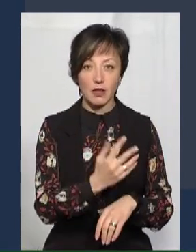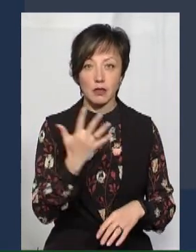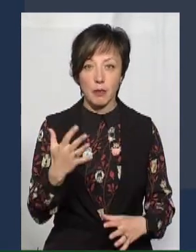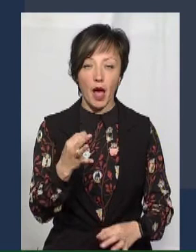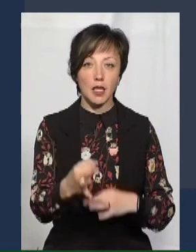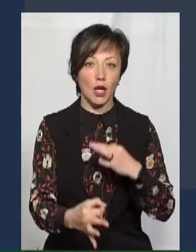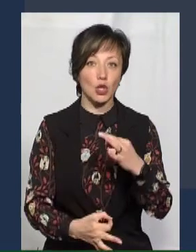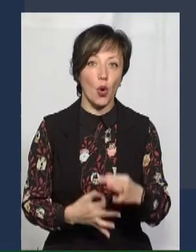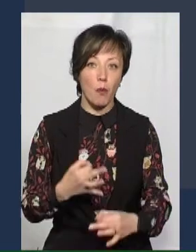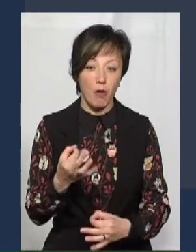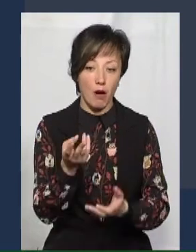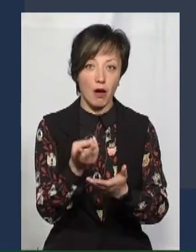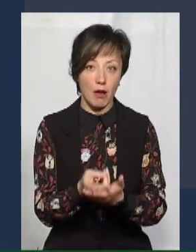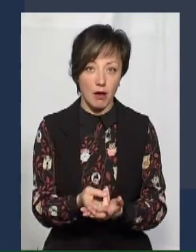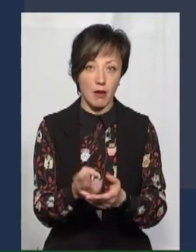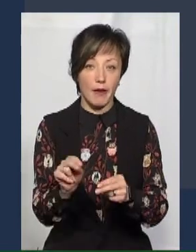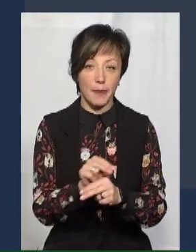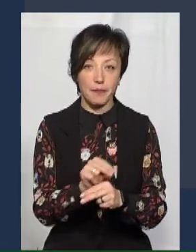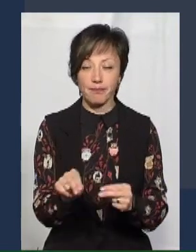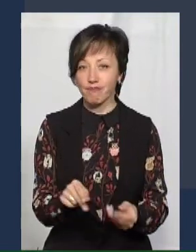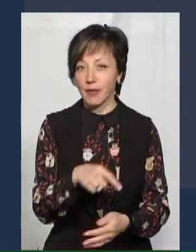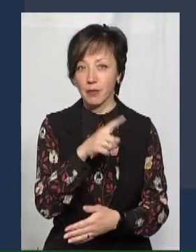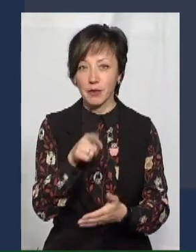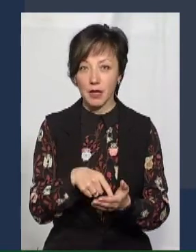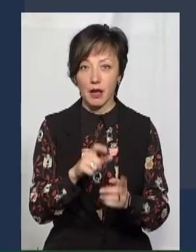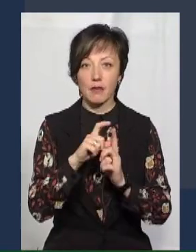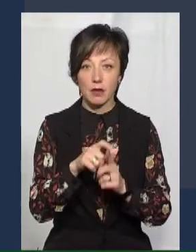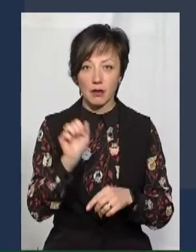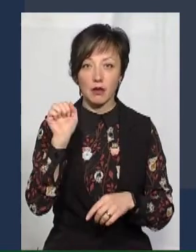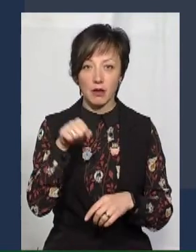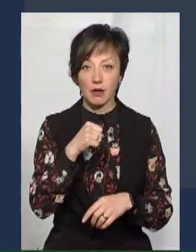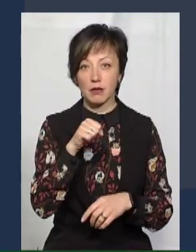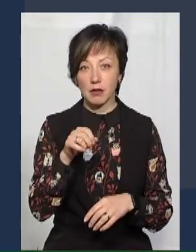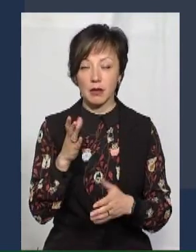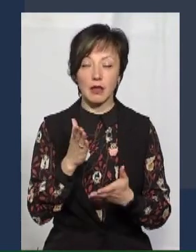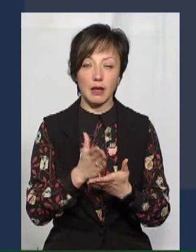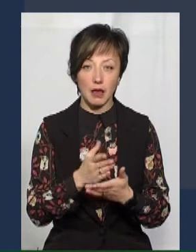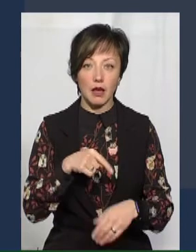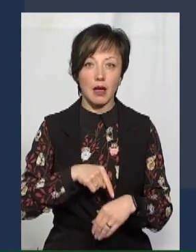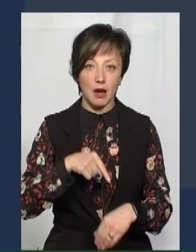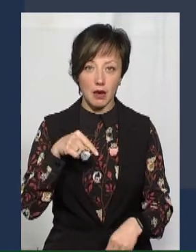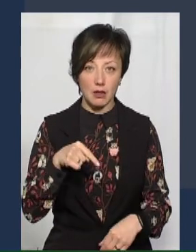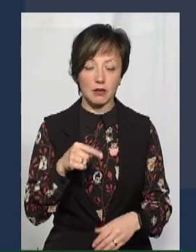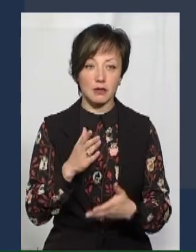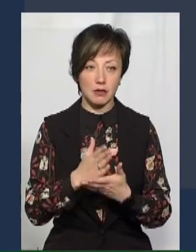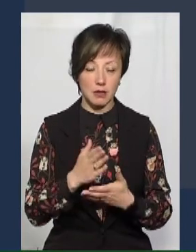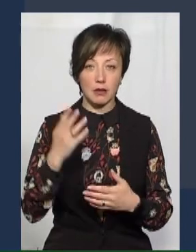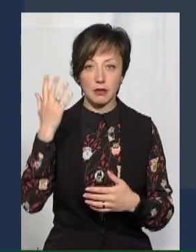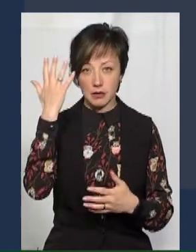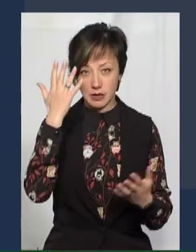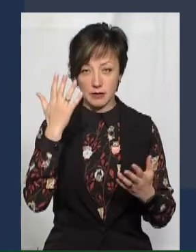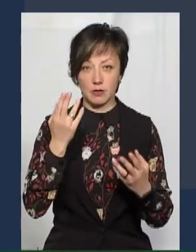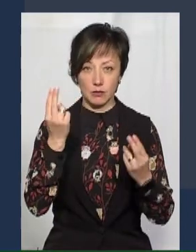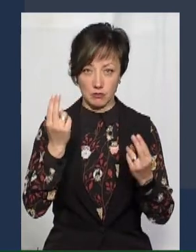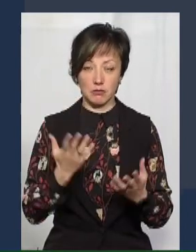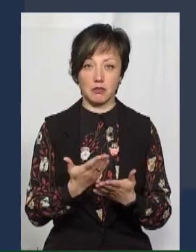на питання відповідає там кілками голови, тобто є присутня свідомість, якщо так говорити